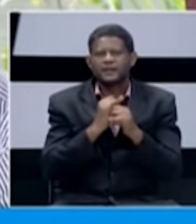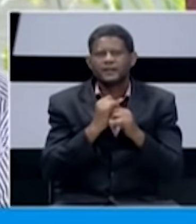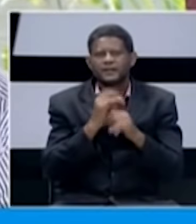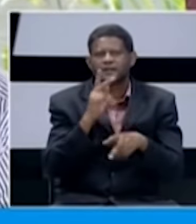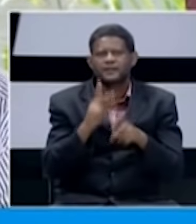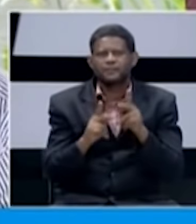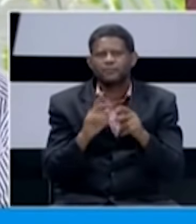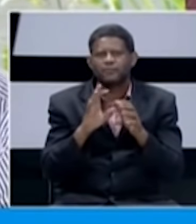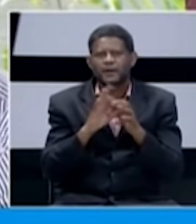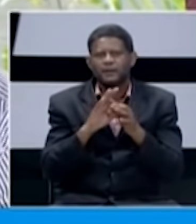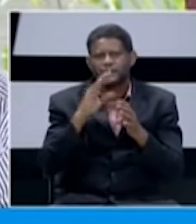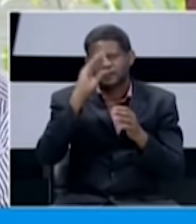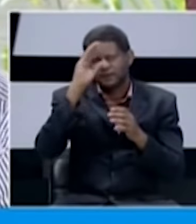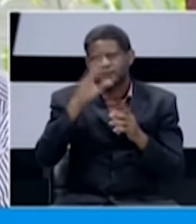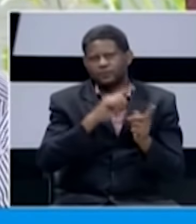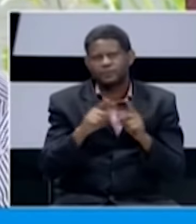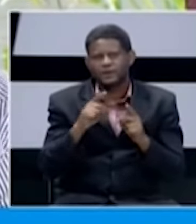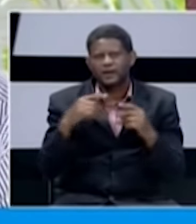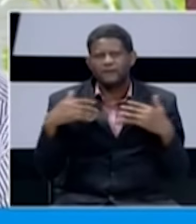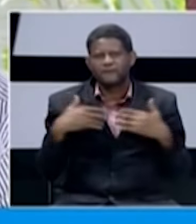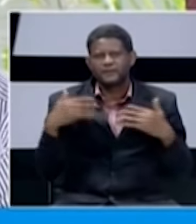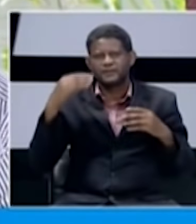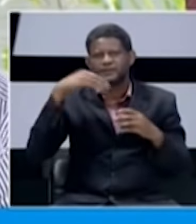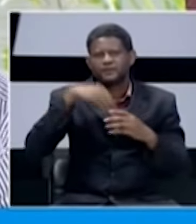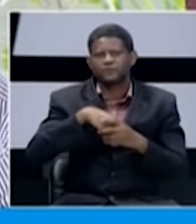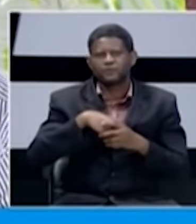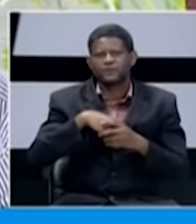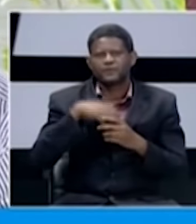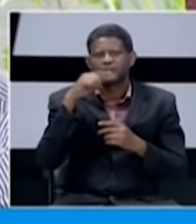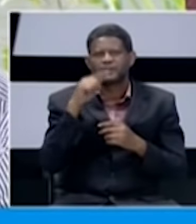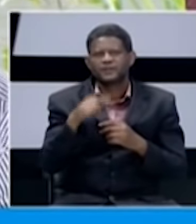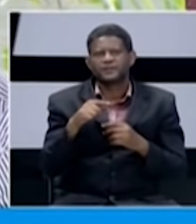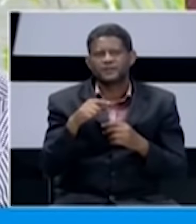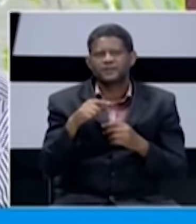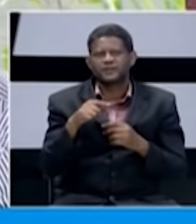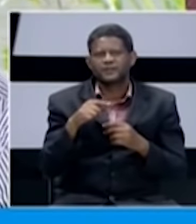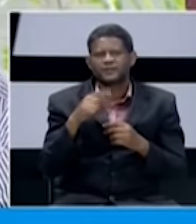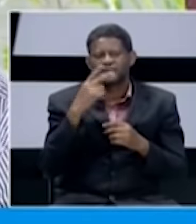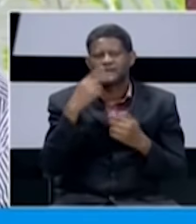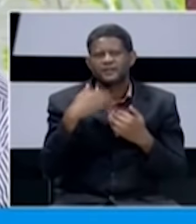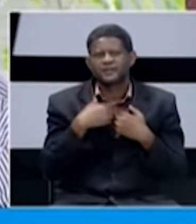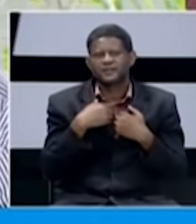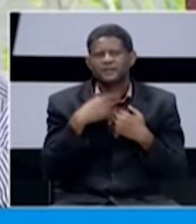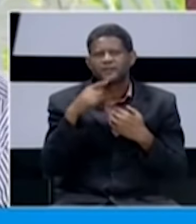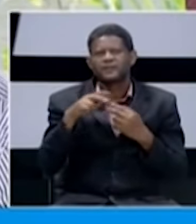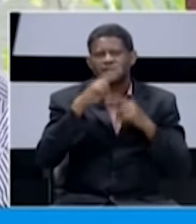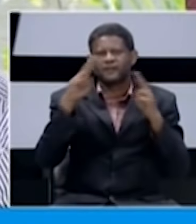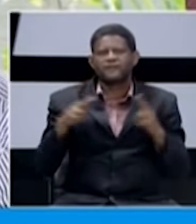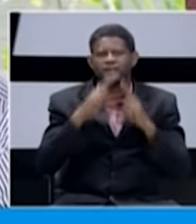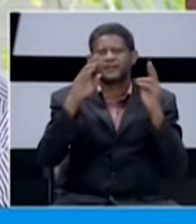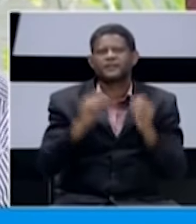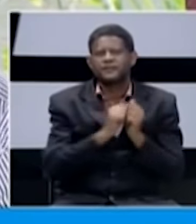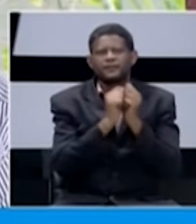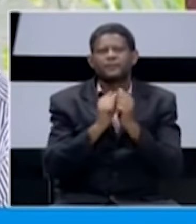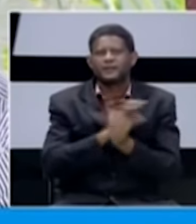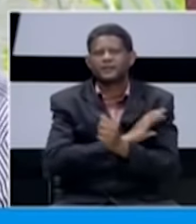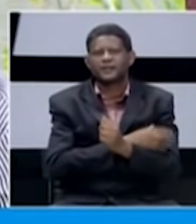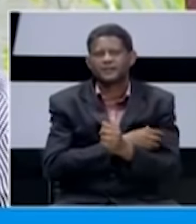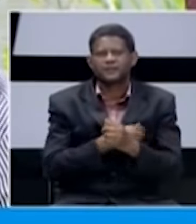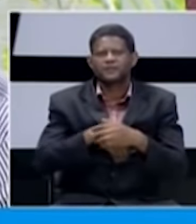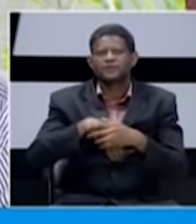እውን ኣብ ስጋኣት ብዘእተወሉ ብርኪ በፅሕና ስለ ዘለና እቶም ናይ ፌደራሊስት ጥምረት ሓይልታት ዘውፅዎ ናይ